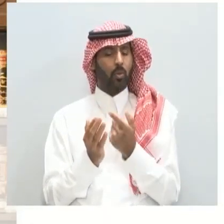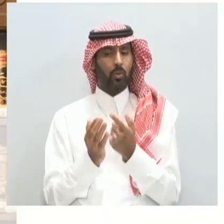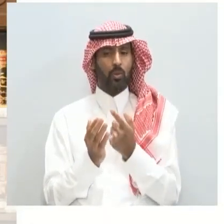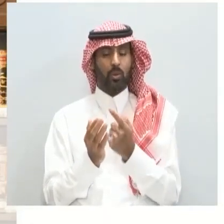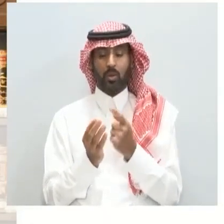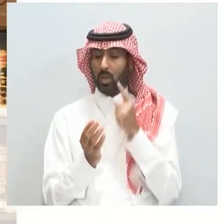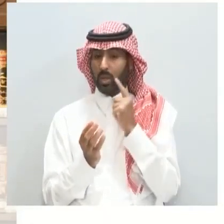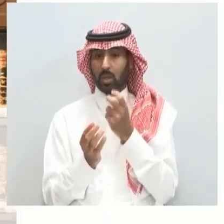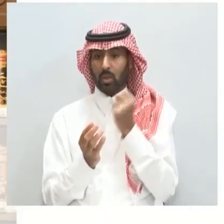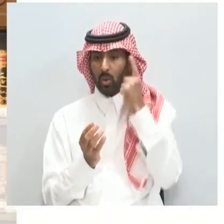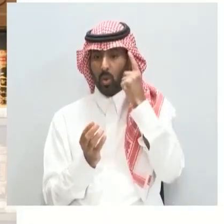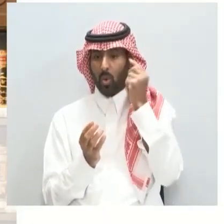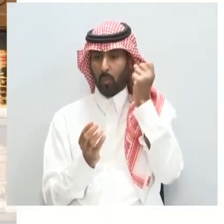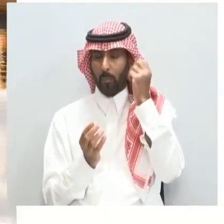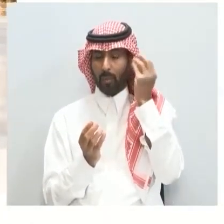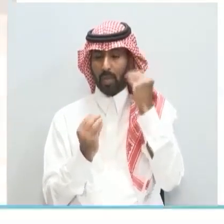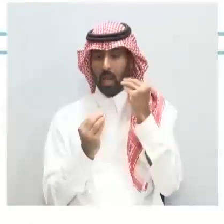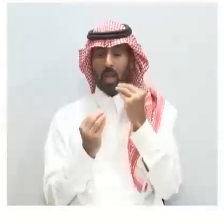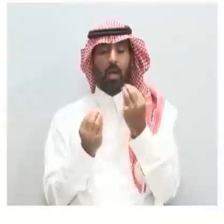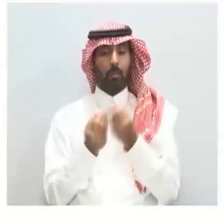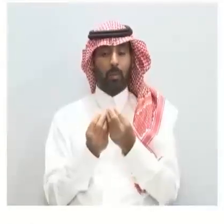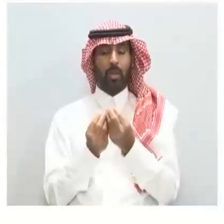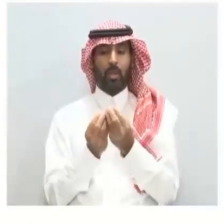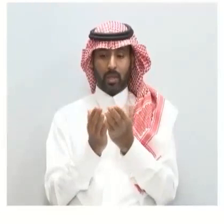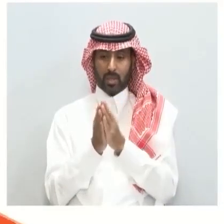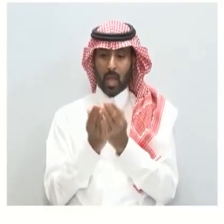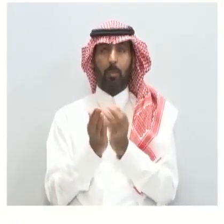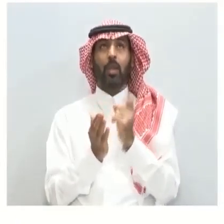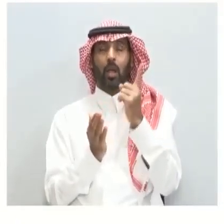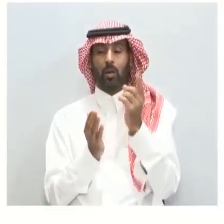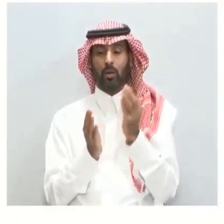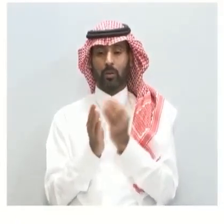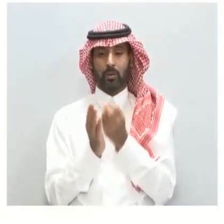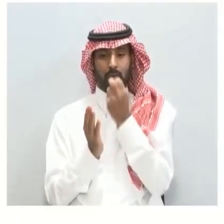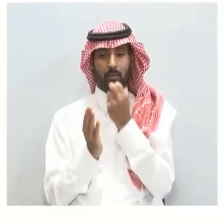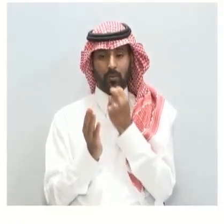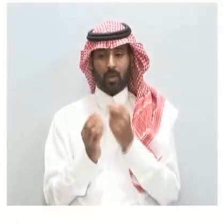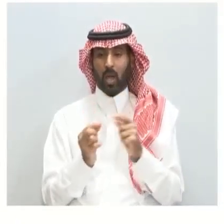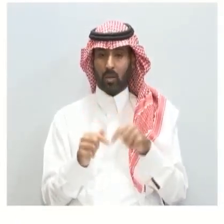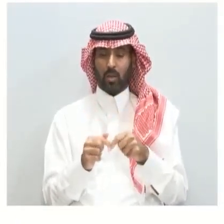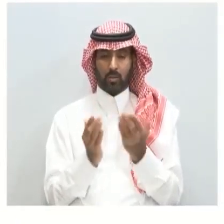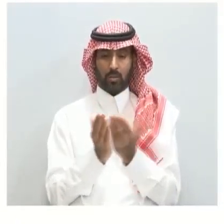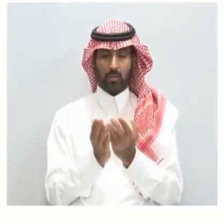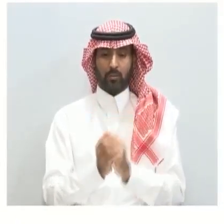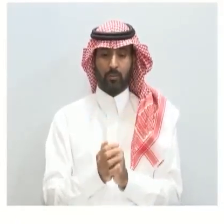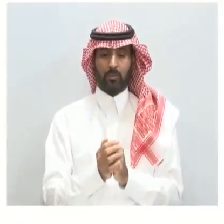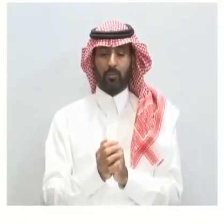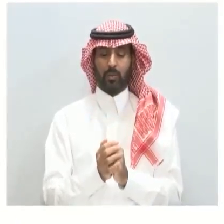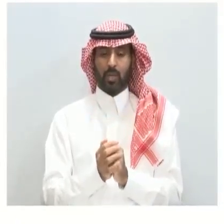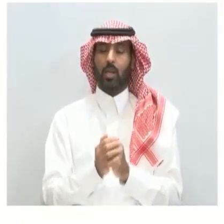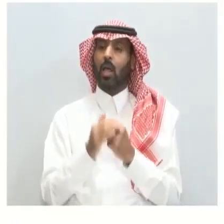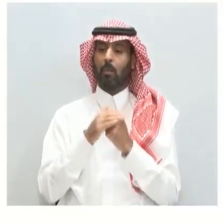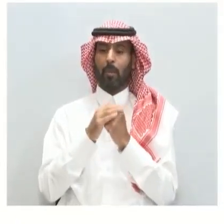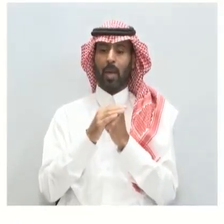تتعلق بكتاب الله جل وعلا نبدا في درس اليوم المبادئ